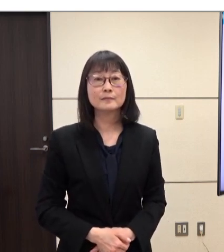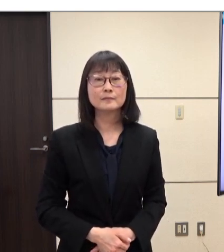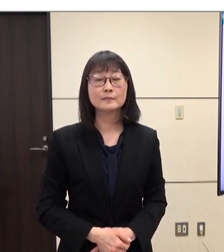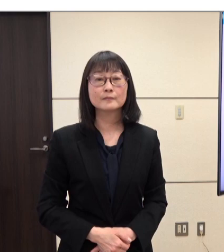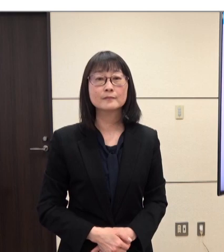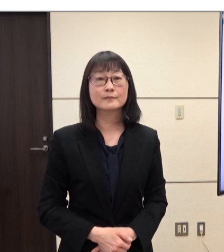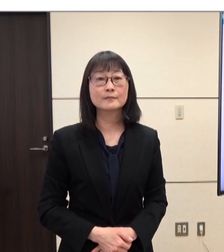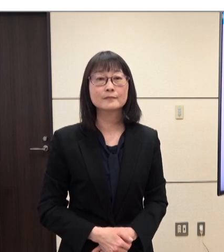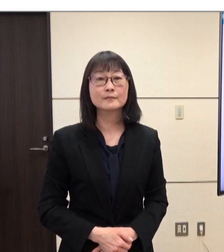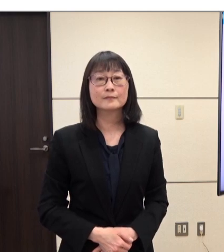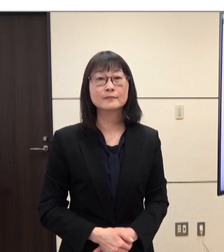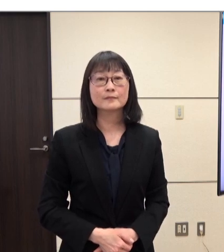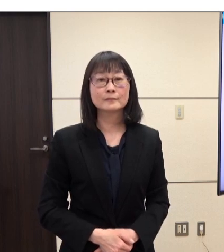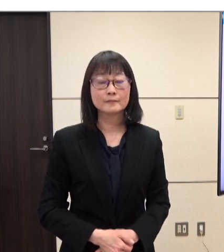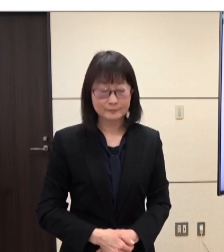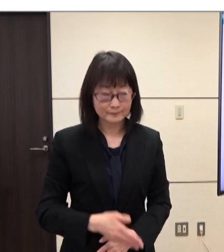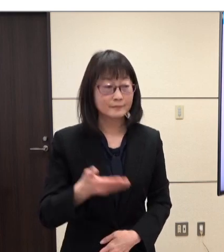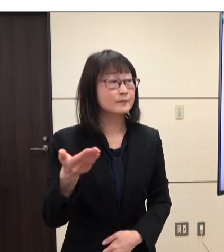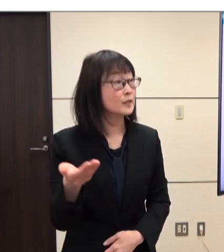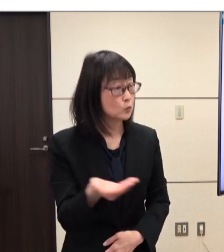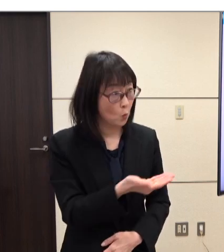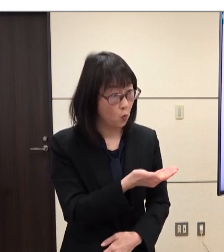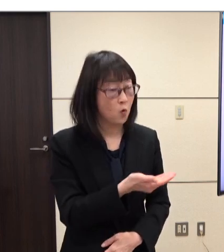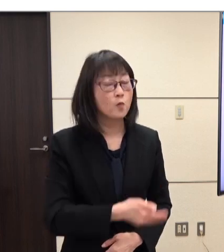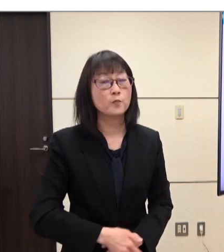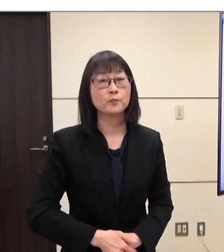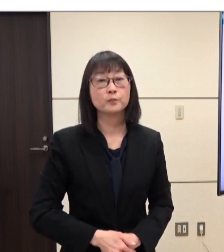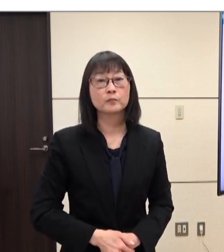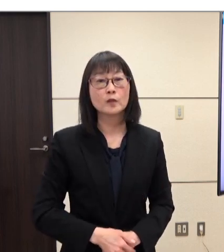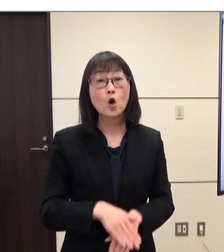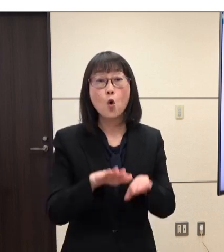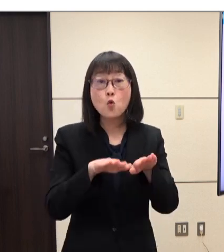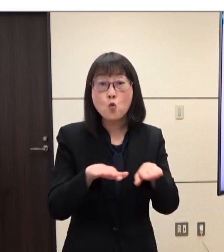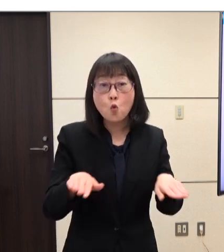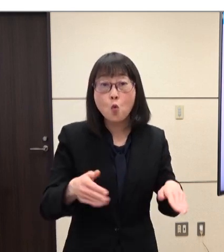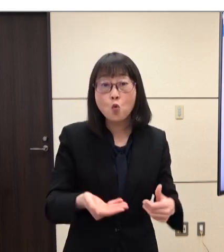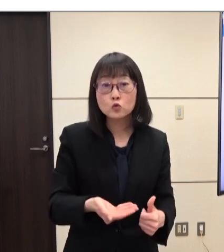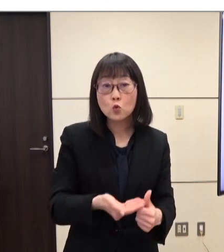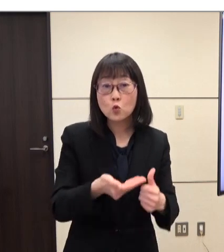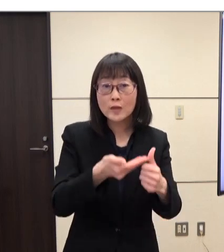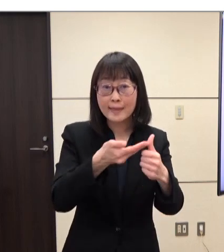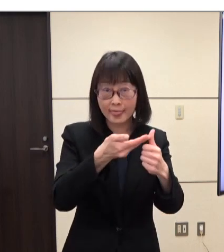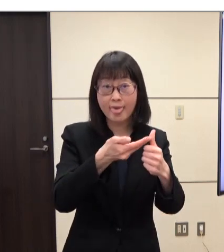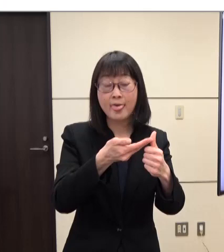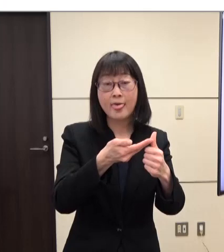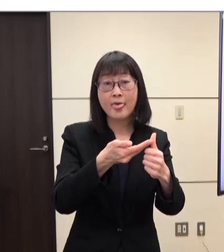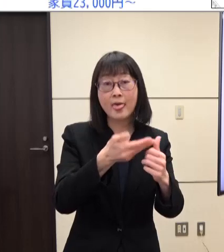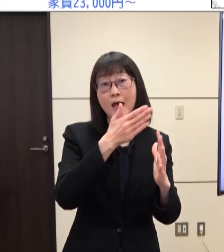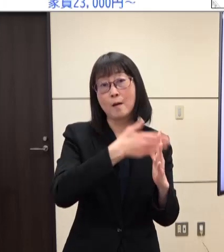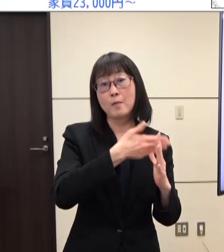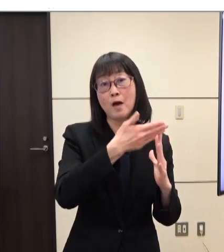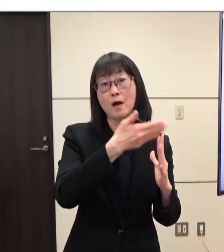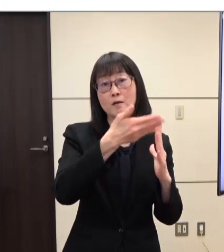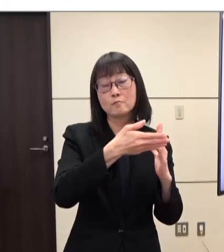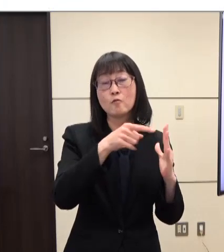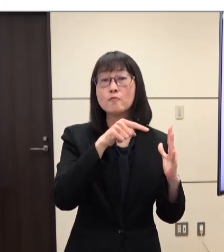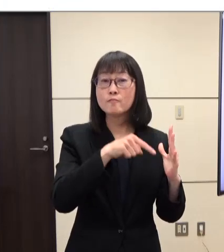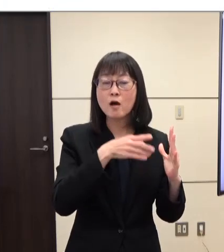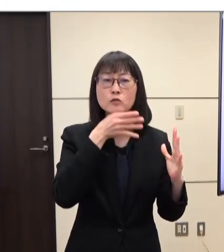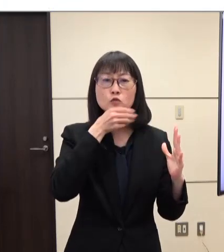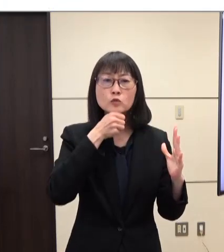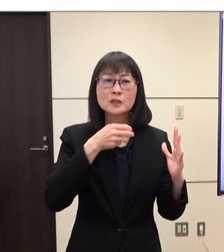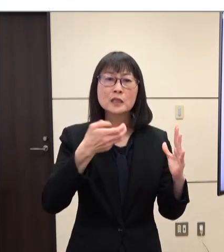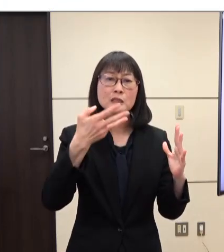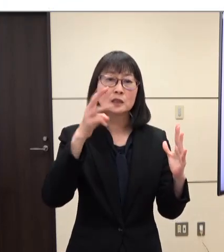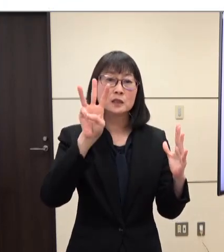民放の渡辺と申します。子育て住宅の件なんですけれども、 はい、 年齢が39歳